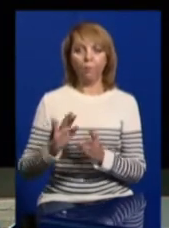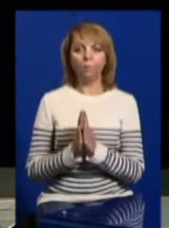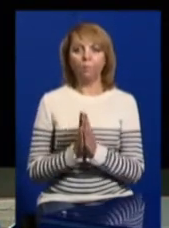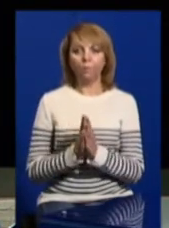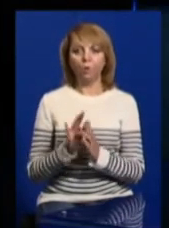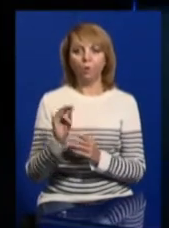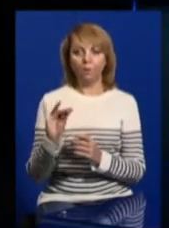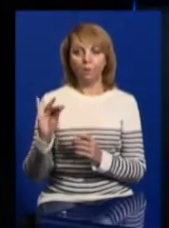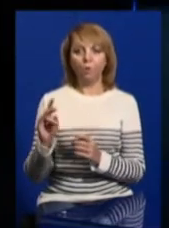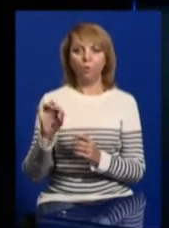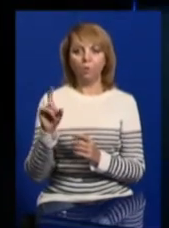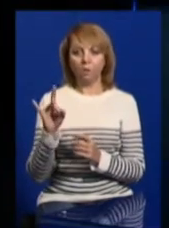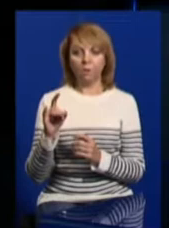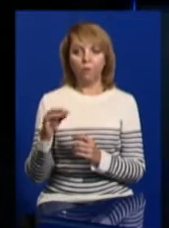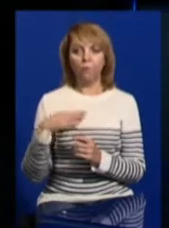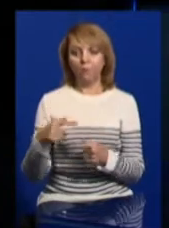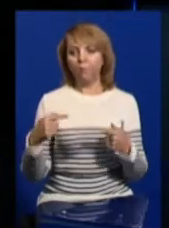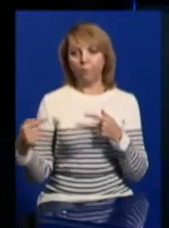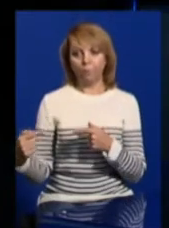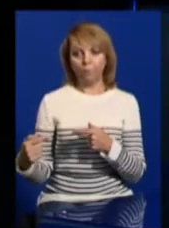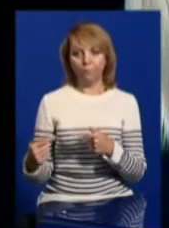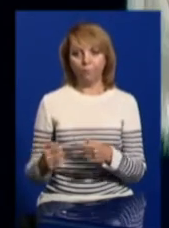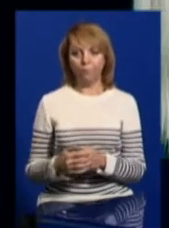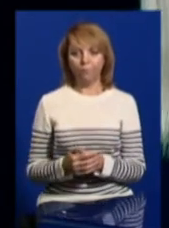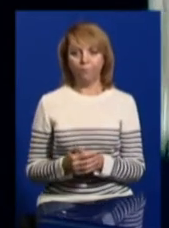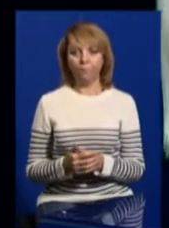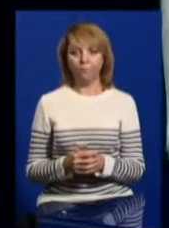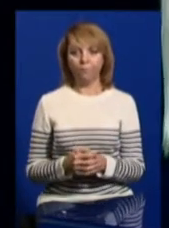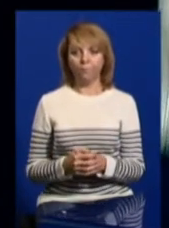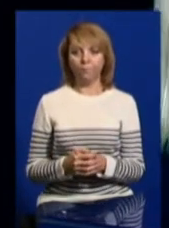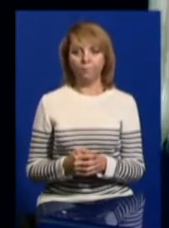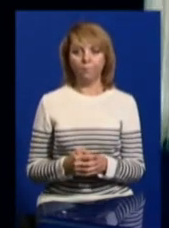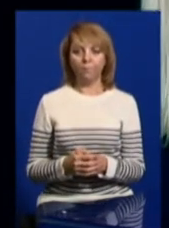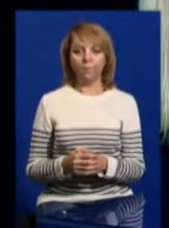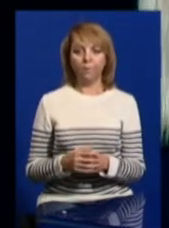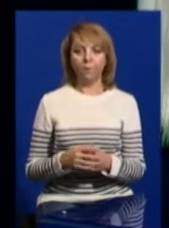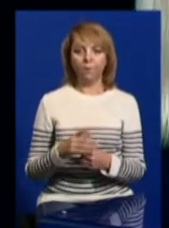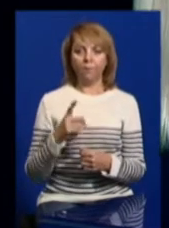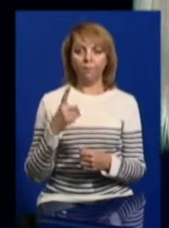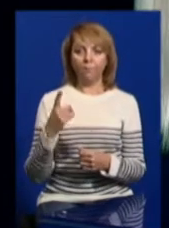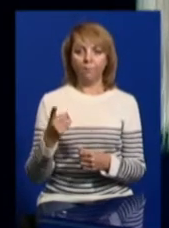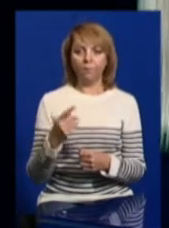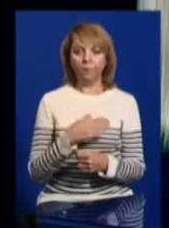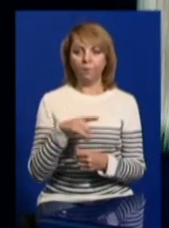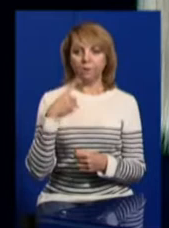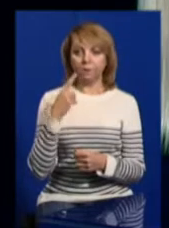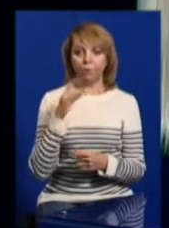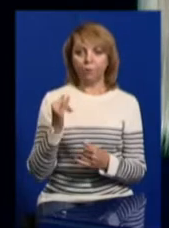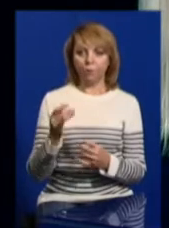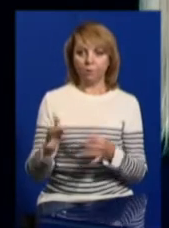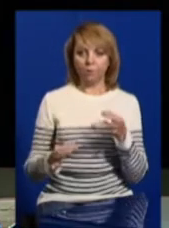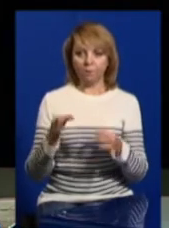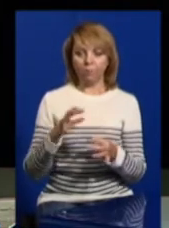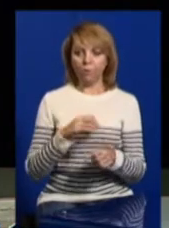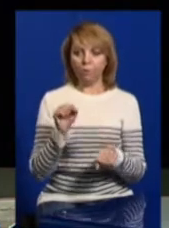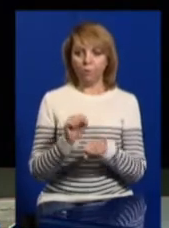Юлії Козир, вона така, що ми заперечуємо. Щодо, да, ви сказали, хвороба, ви маєте на увазі, що сьогоднішнє засідання було